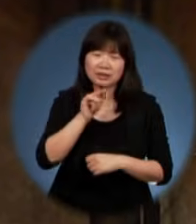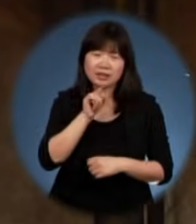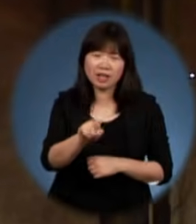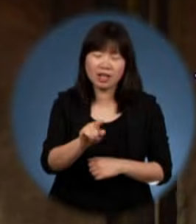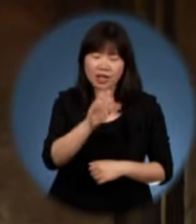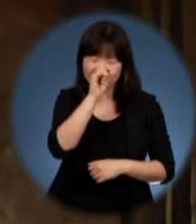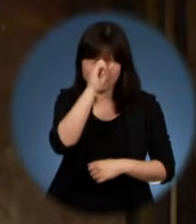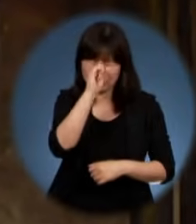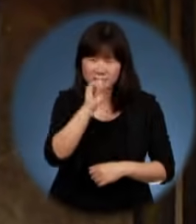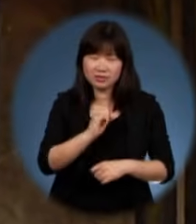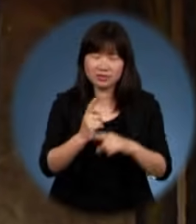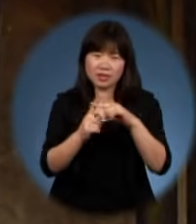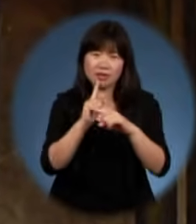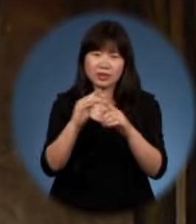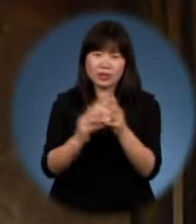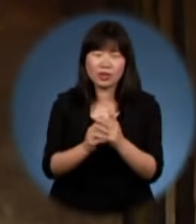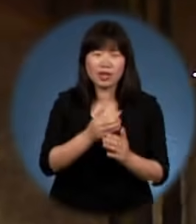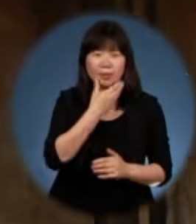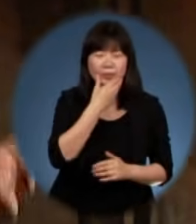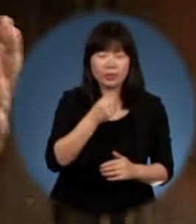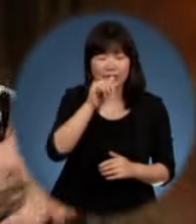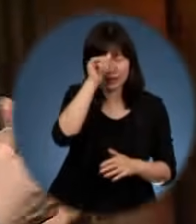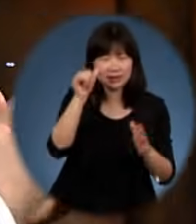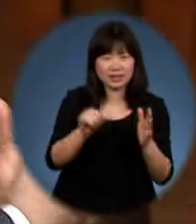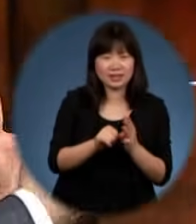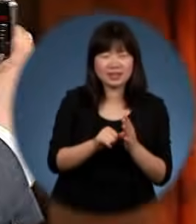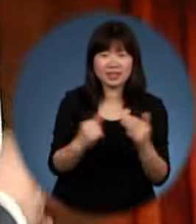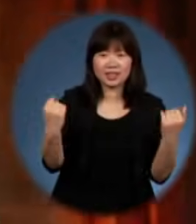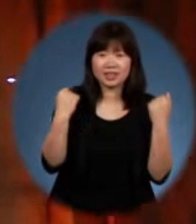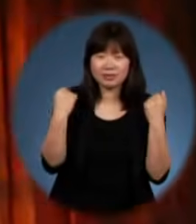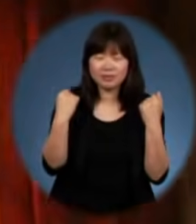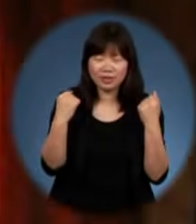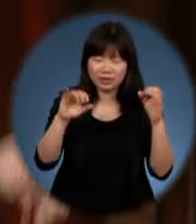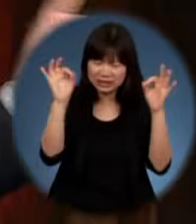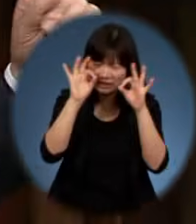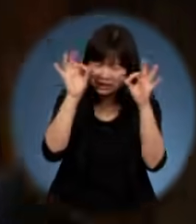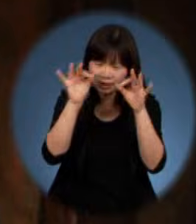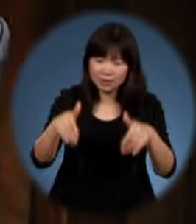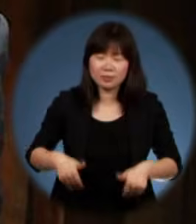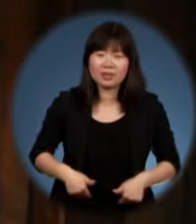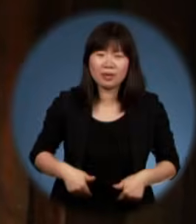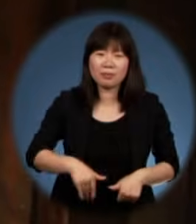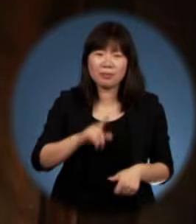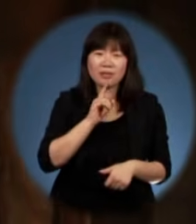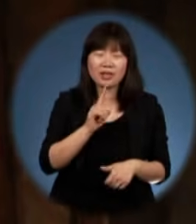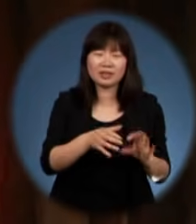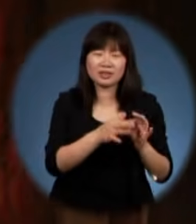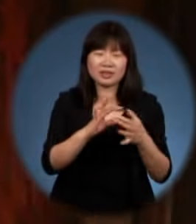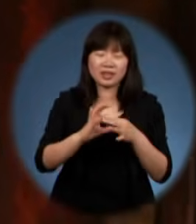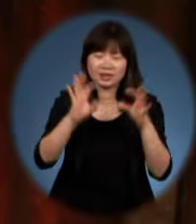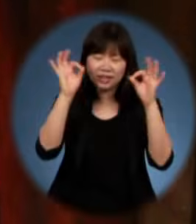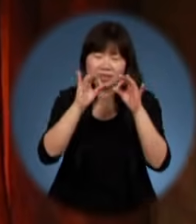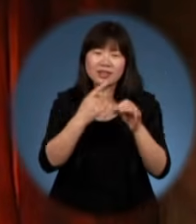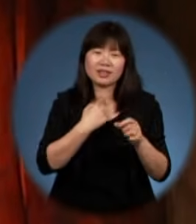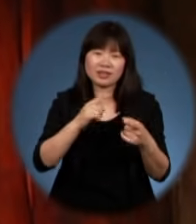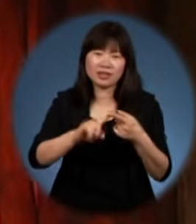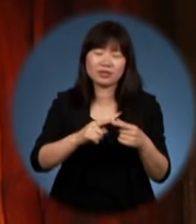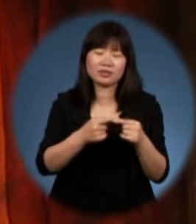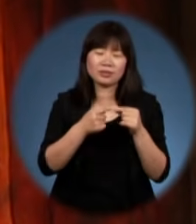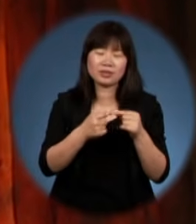긍정하고 행복한 인생을 힘써 추구해 다는 것입니다 그것이 그리스가 주고 있던 첫번째 인간이